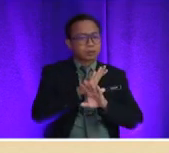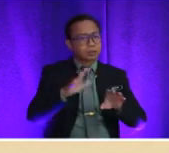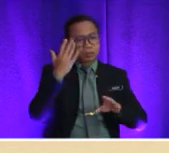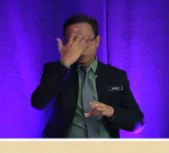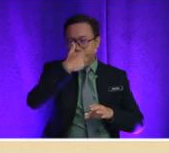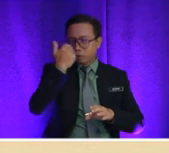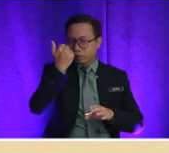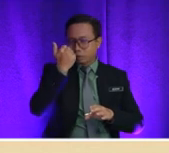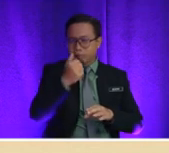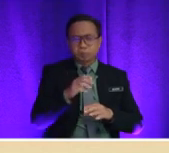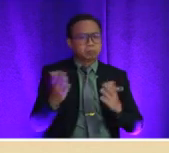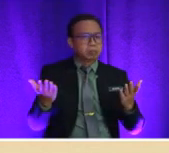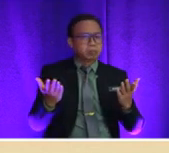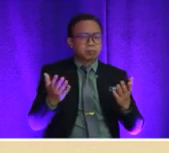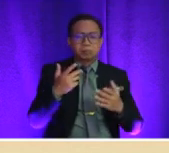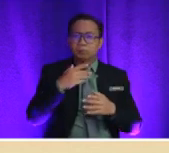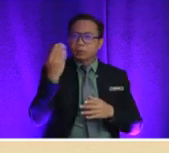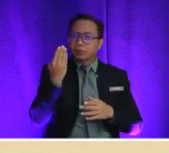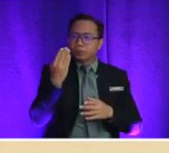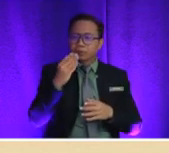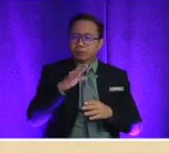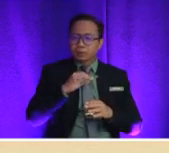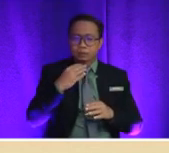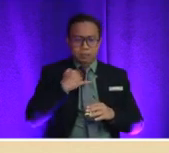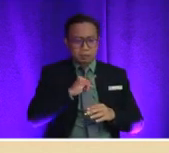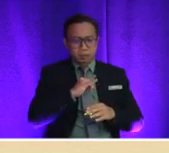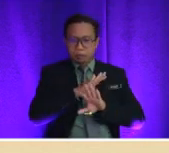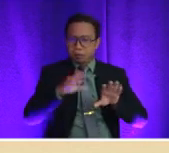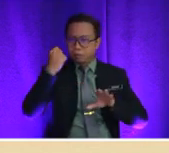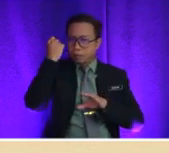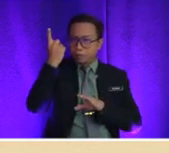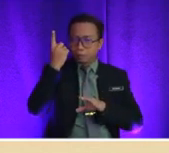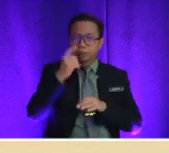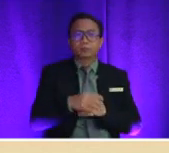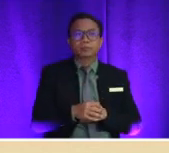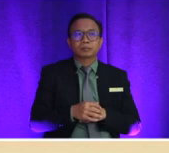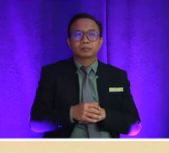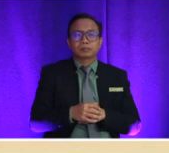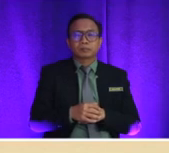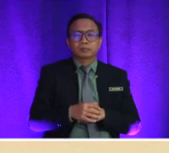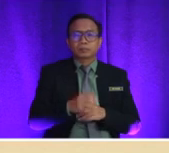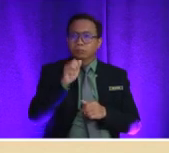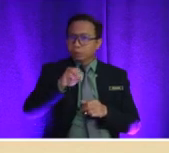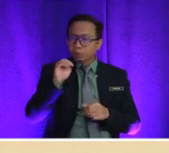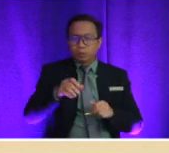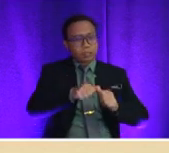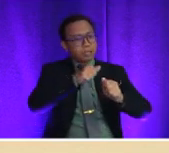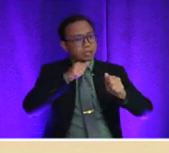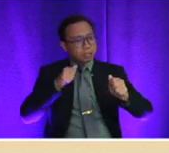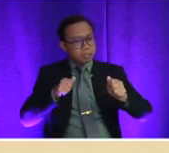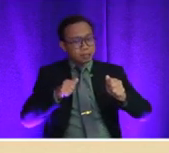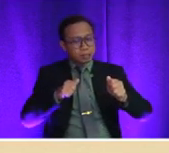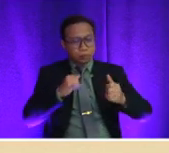tapi tak tahu hah jadi ya ini pun hendaklah murid-murid Enak kah ya